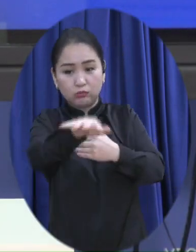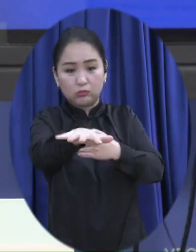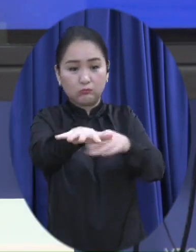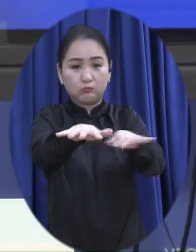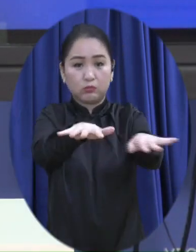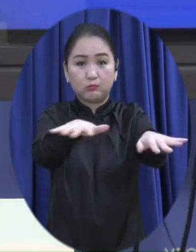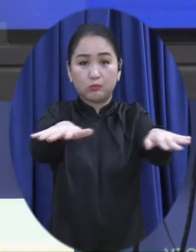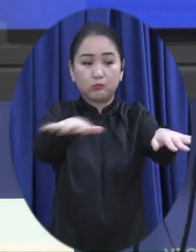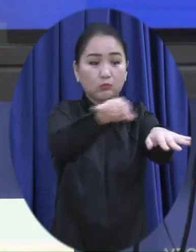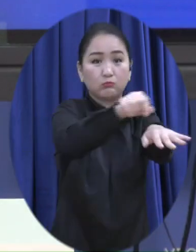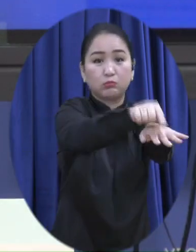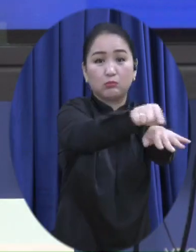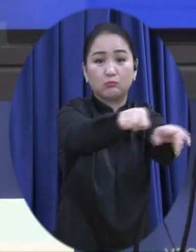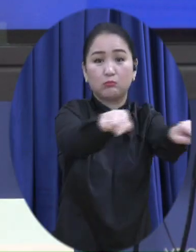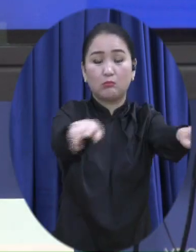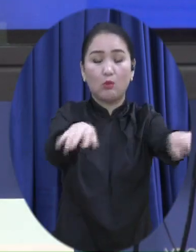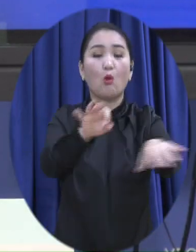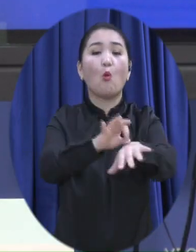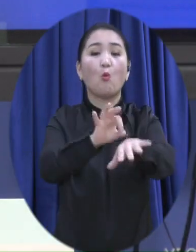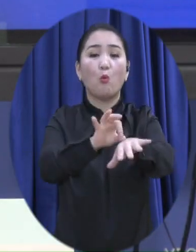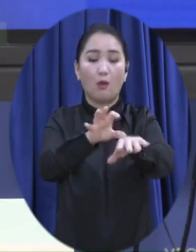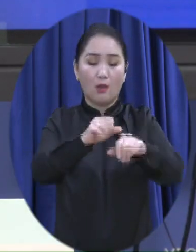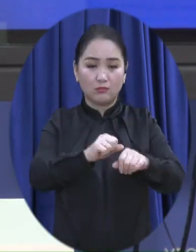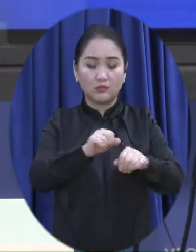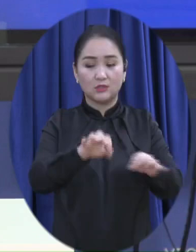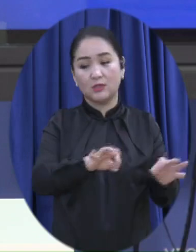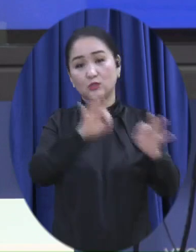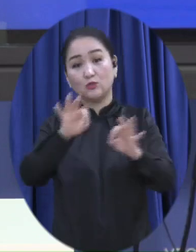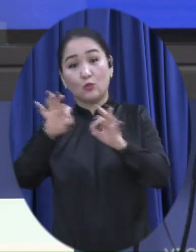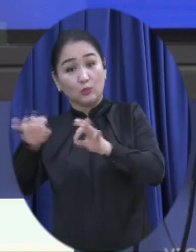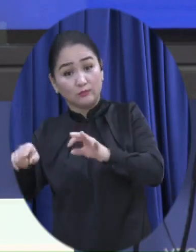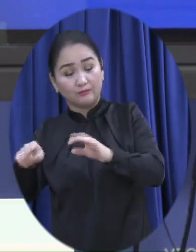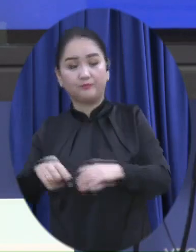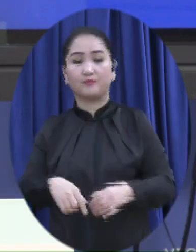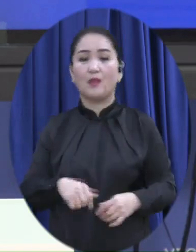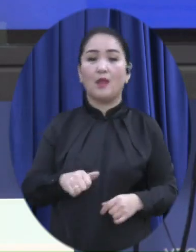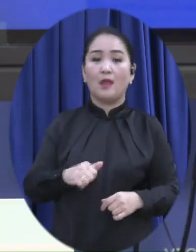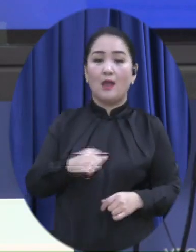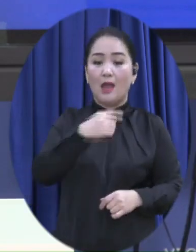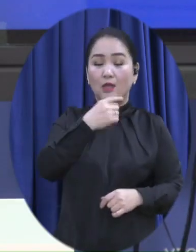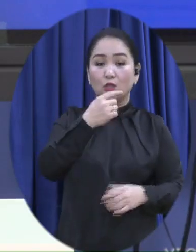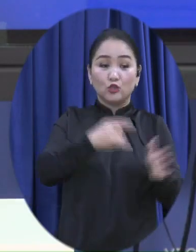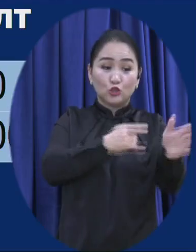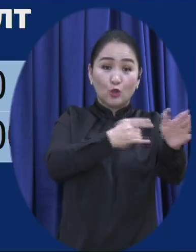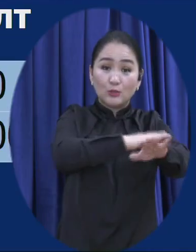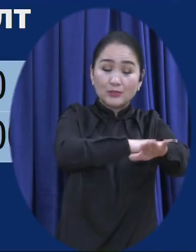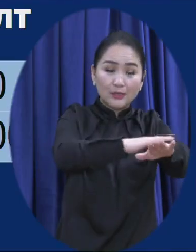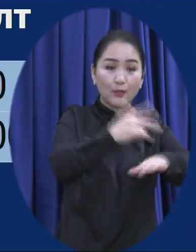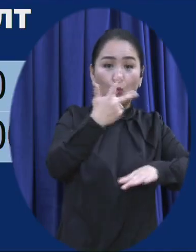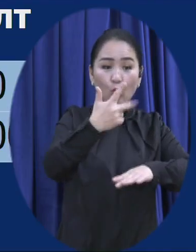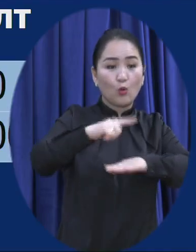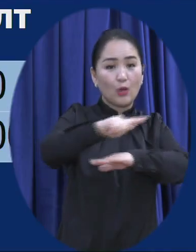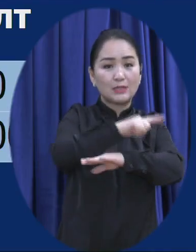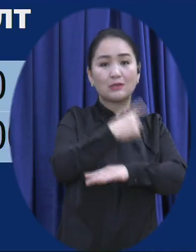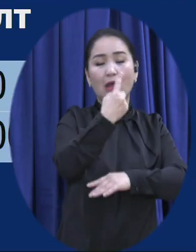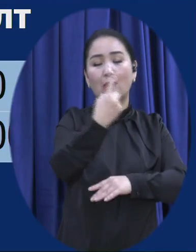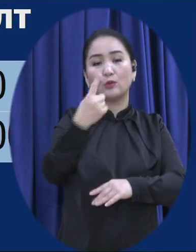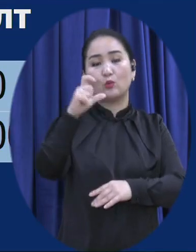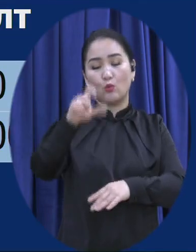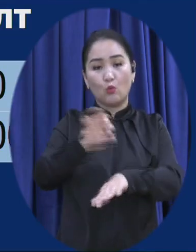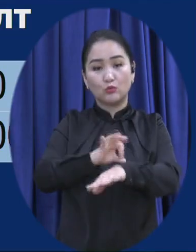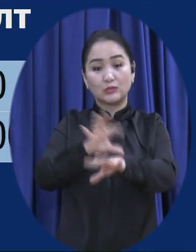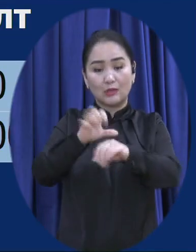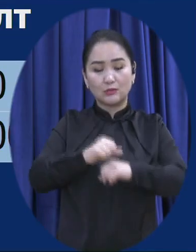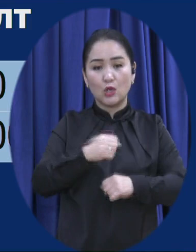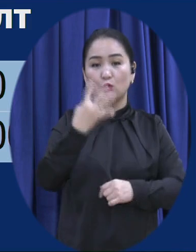хугацаа хойшлогдоод явна гэсэн үг. За төмөр замын бас 3 байршилд 11 хүн өвчлсөн байгаа. За эндээс бол бас 4 гэр бүлийн